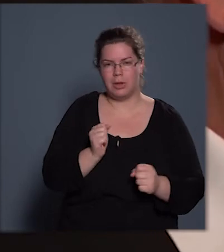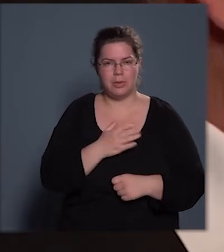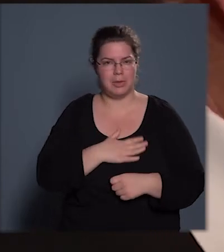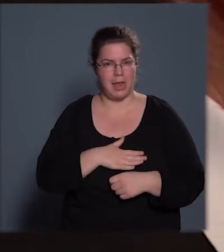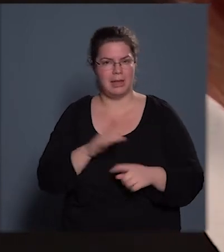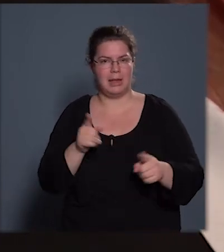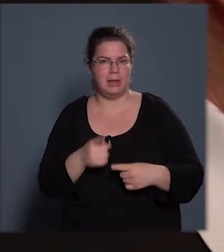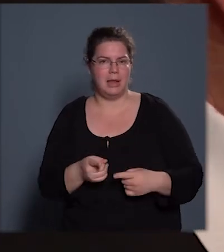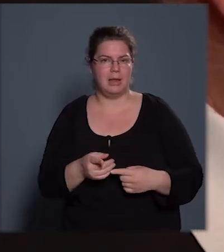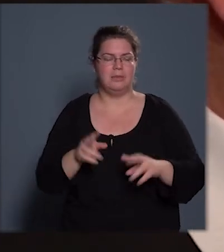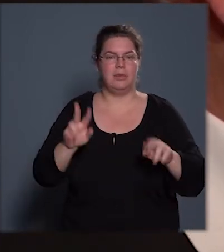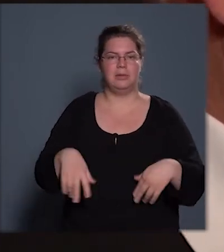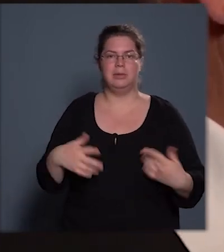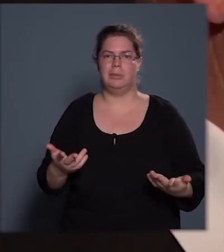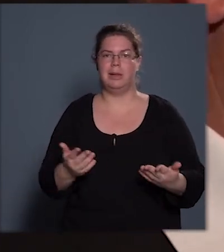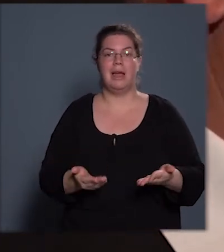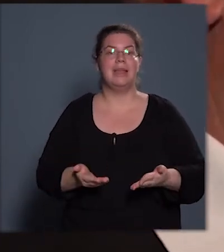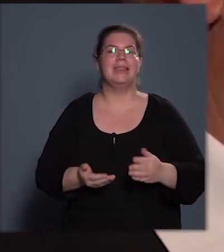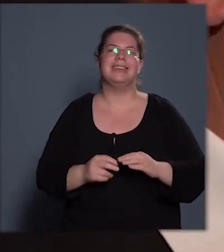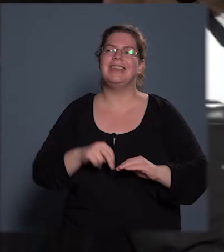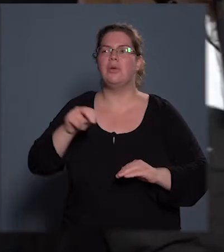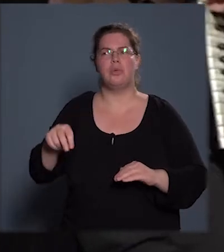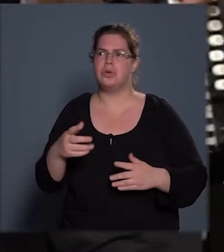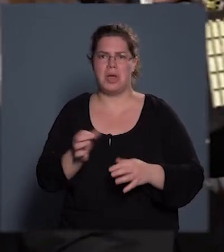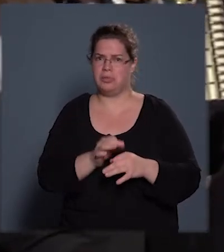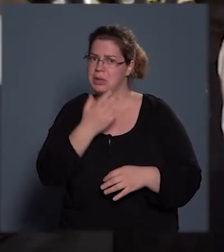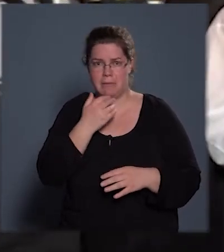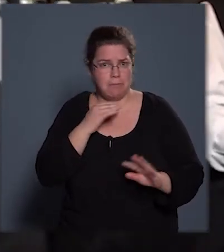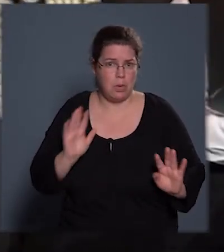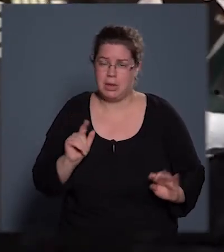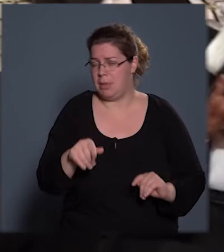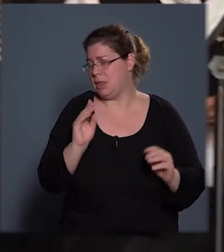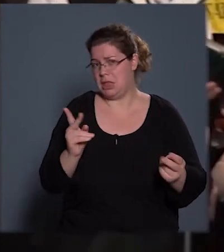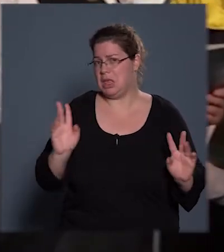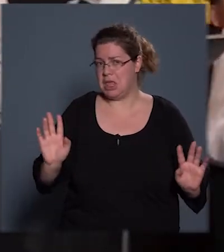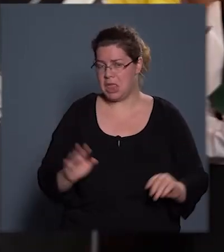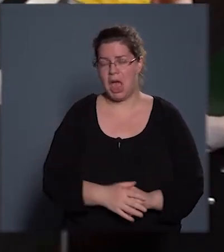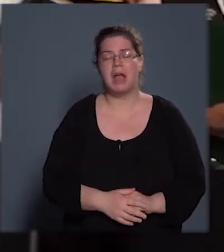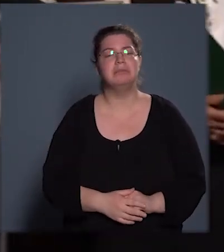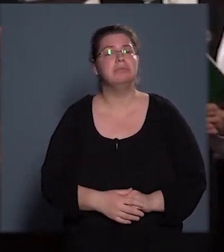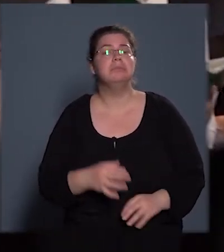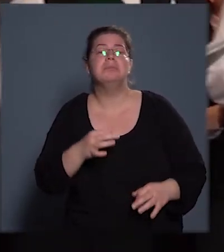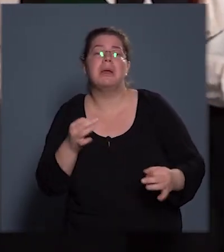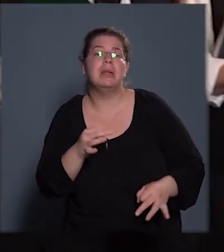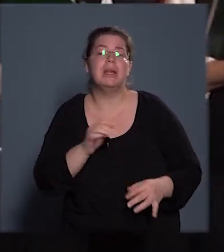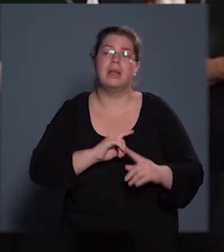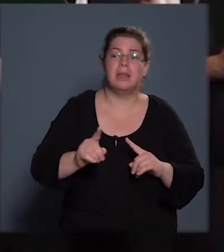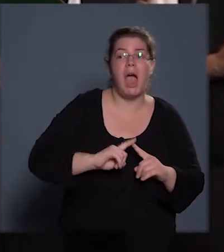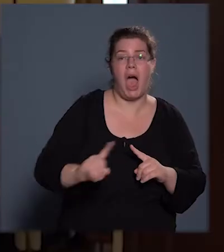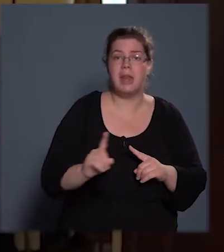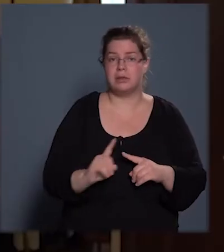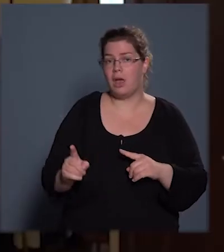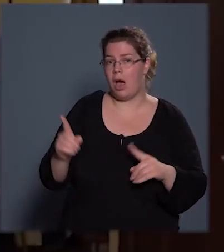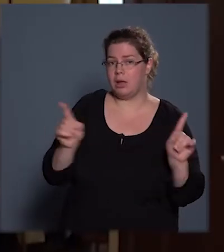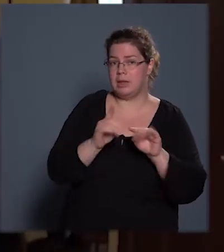nekem tulajdonképpen a kiugró események nem voltak, de nem is kellenek, nem is ez a lényeg. Megméretetésekre jártak az